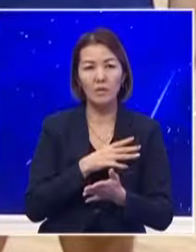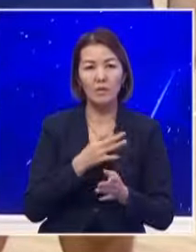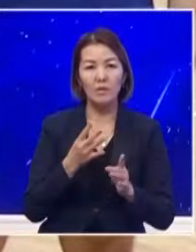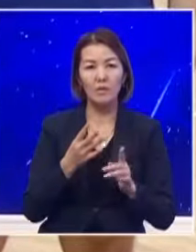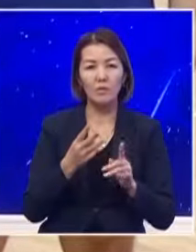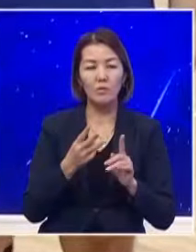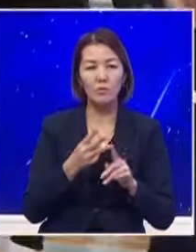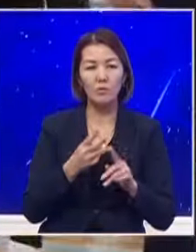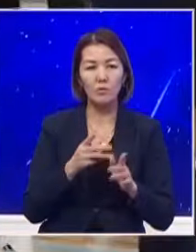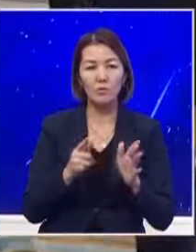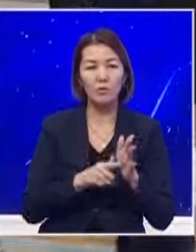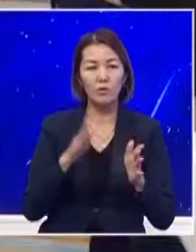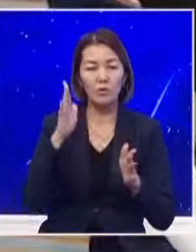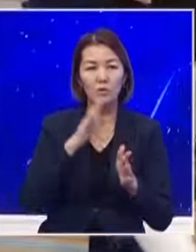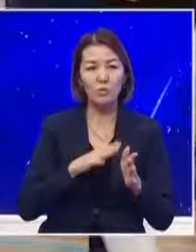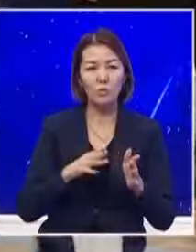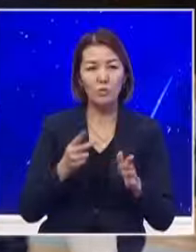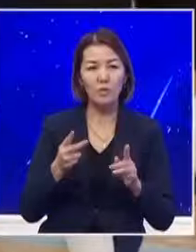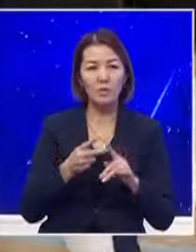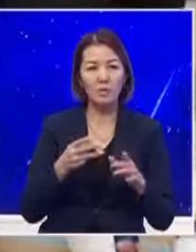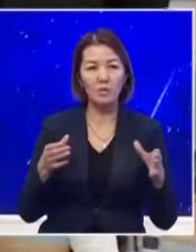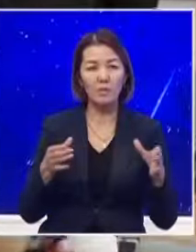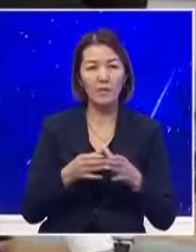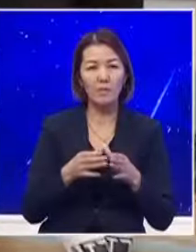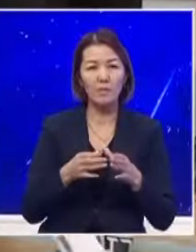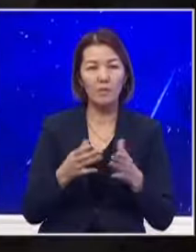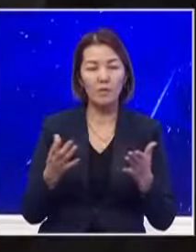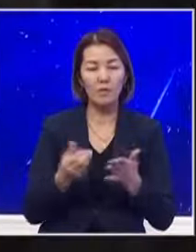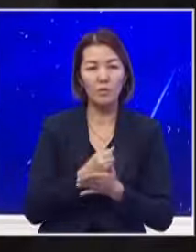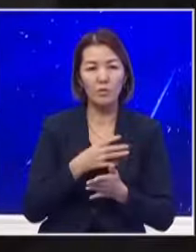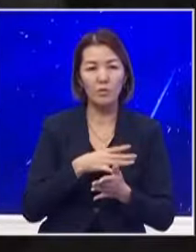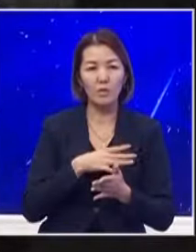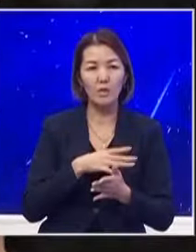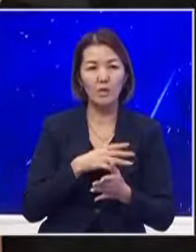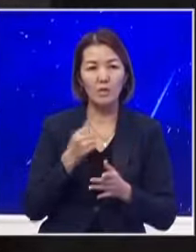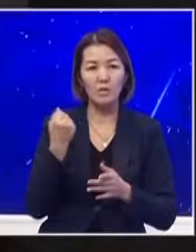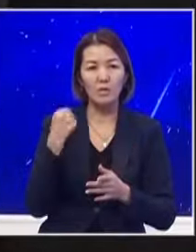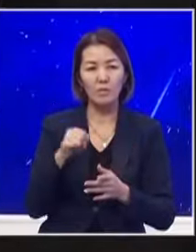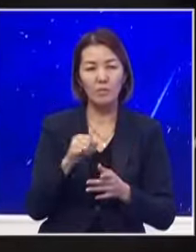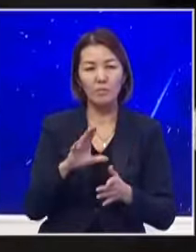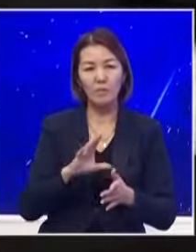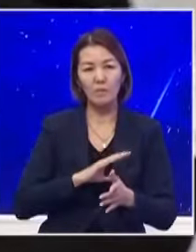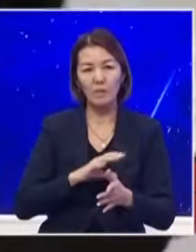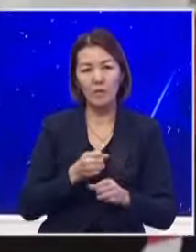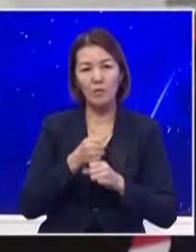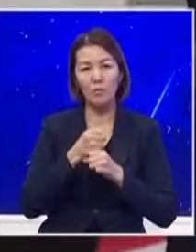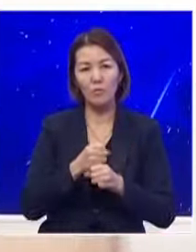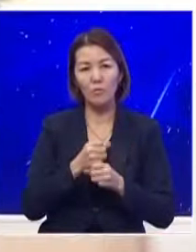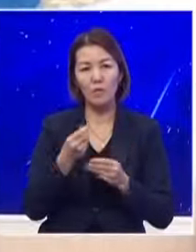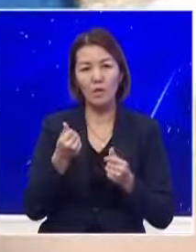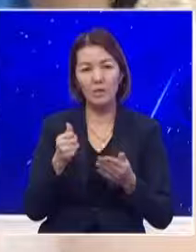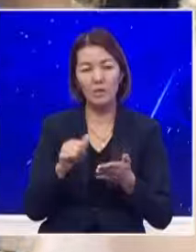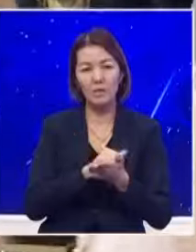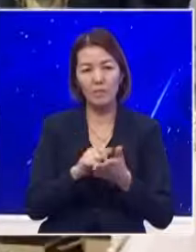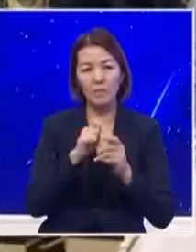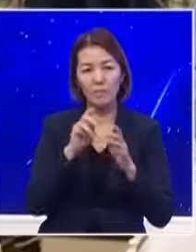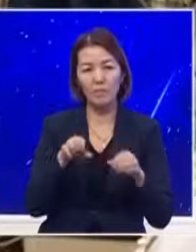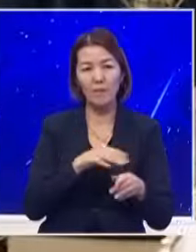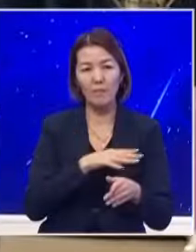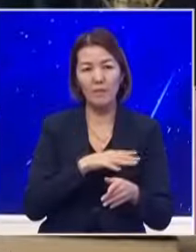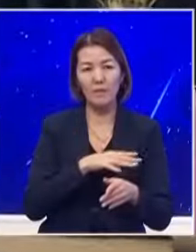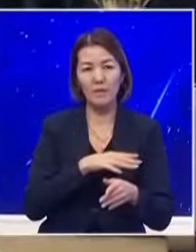Төртінші орынға Жетісу өңірінің екінші командасы G19 ие болды. Жеңімпаздар мен жүлдегерлер медаль, кубок және ақшалай сыйлықтармен марапатталды. Сонымен